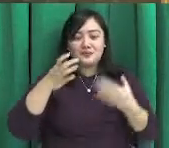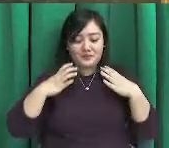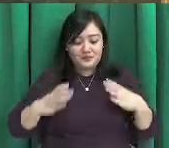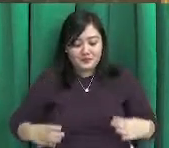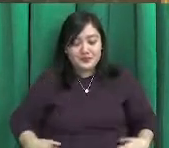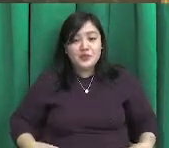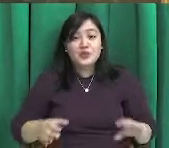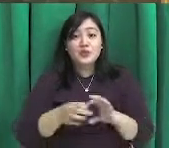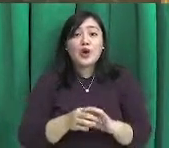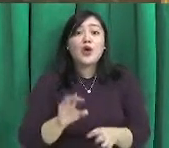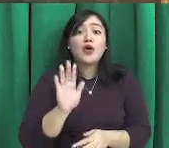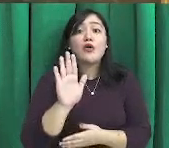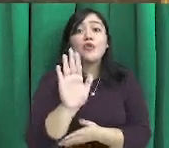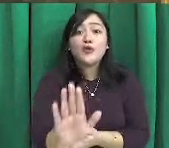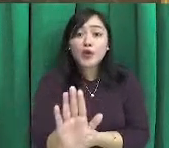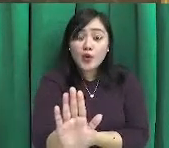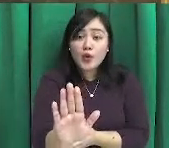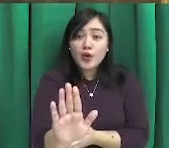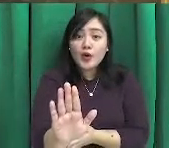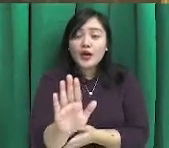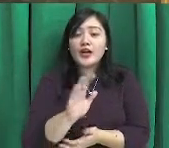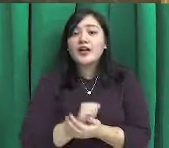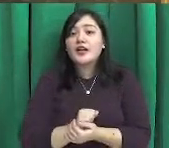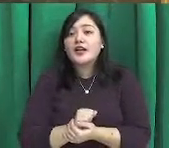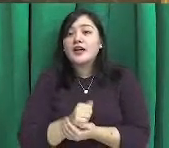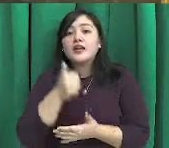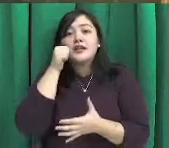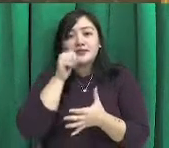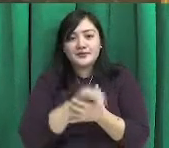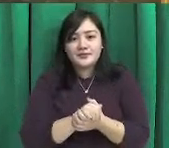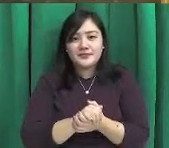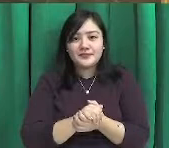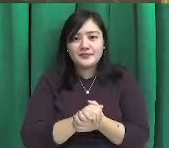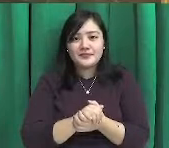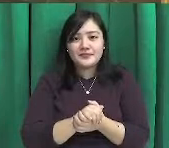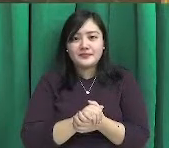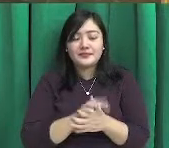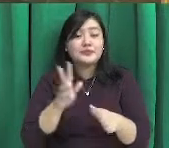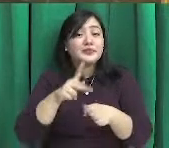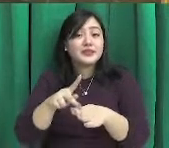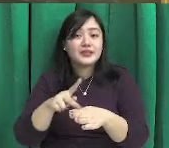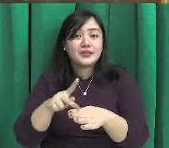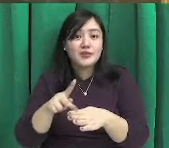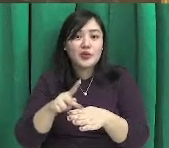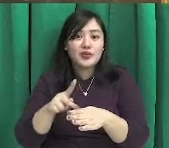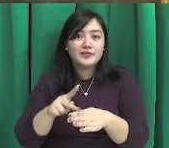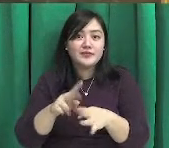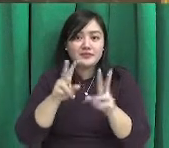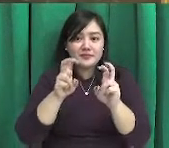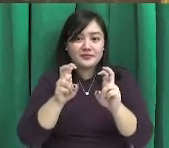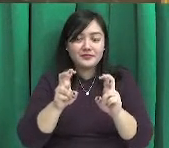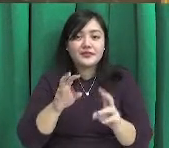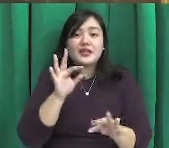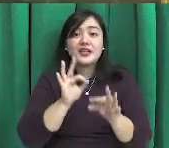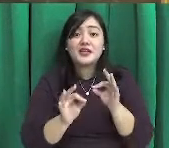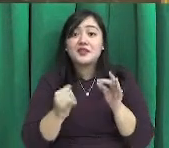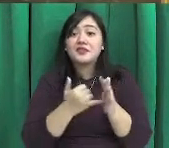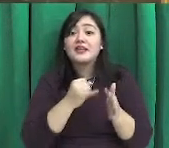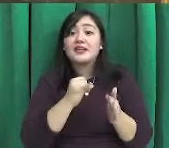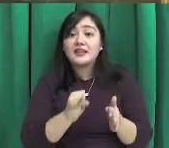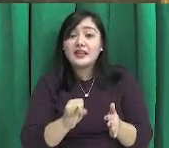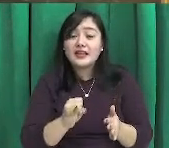If it is not fit, it is not neat. Oh. Eh, pinasusuot nyo, mga